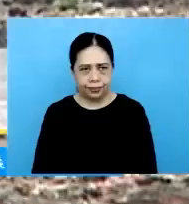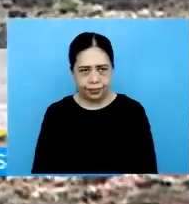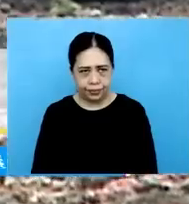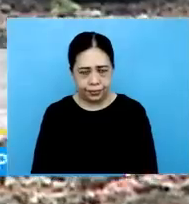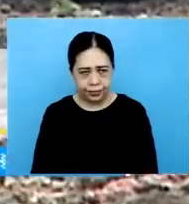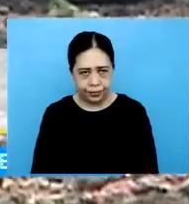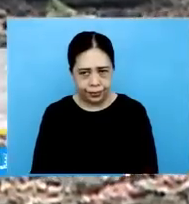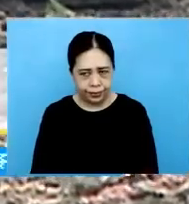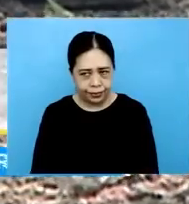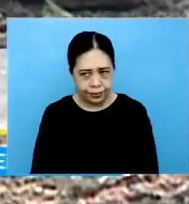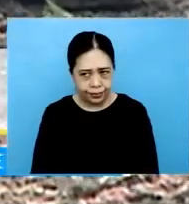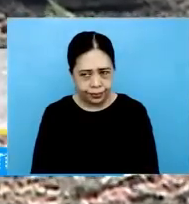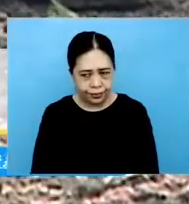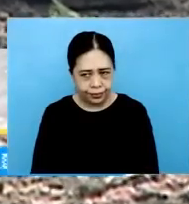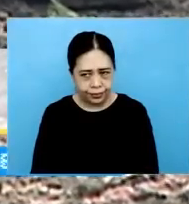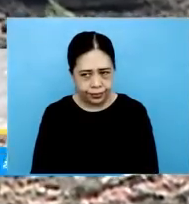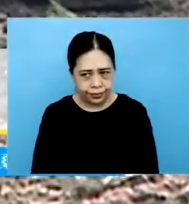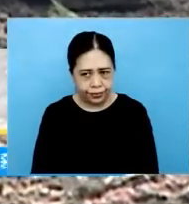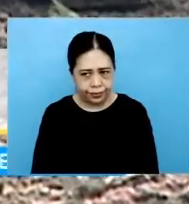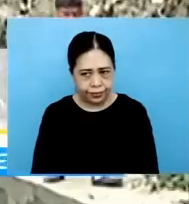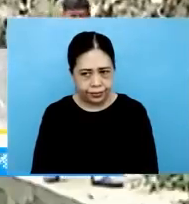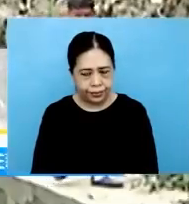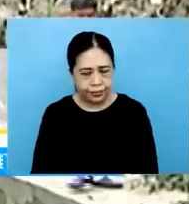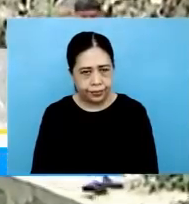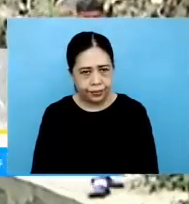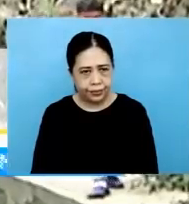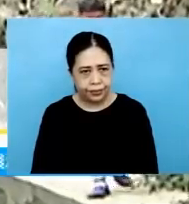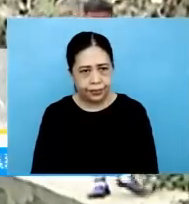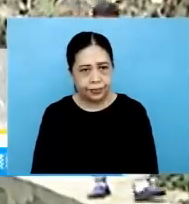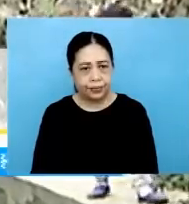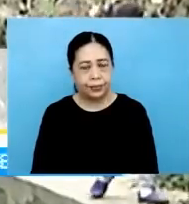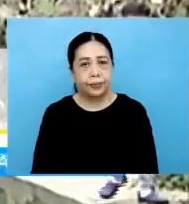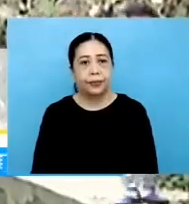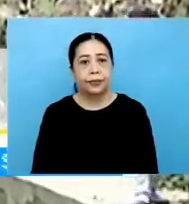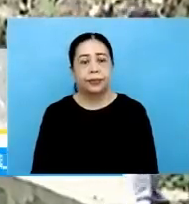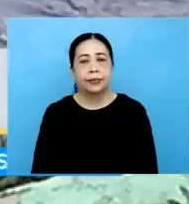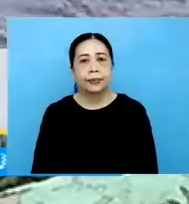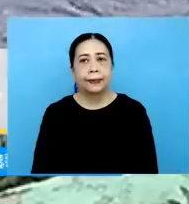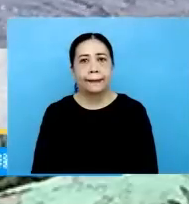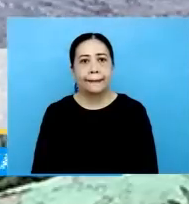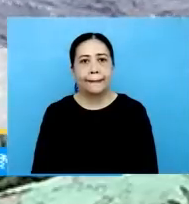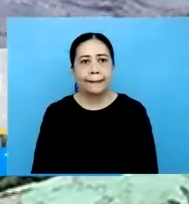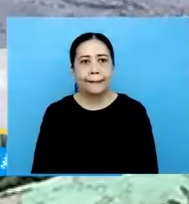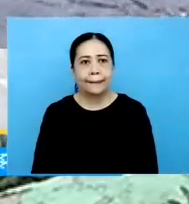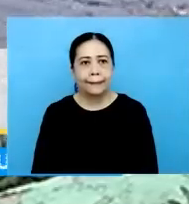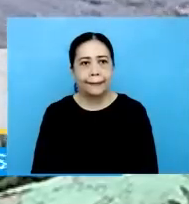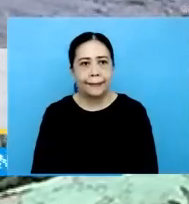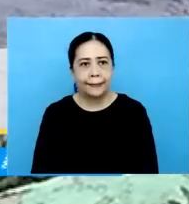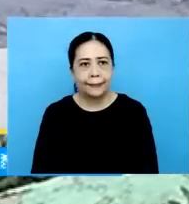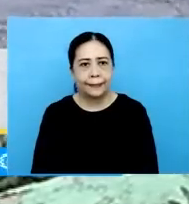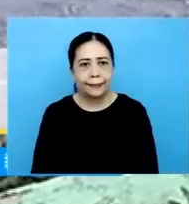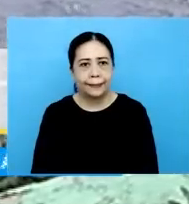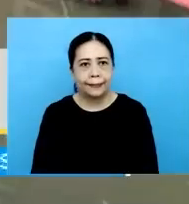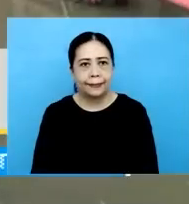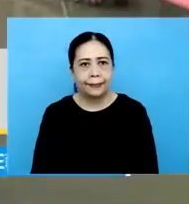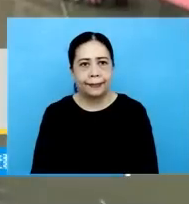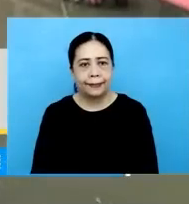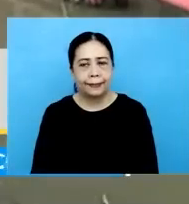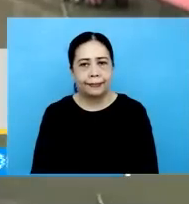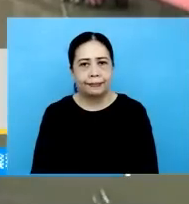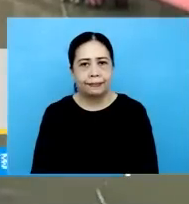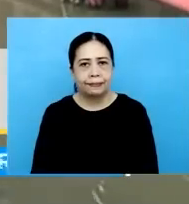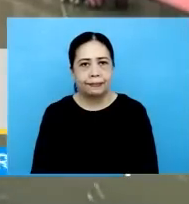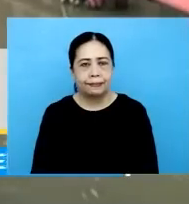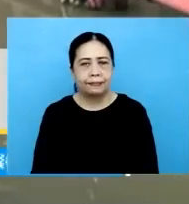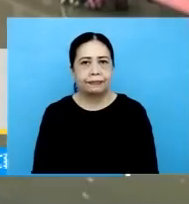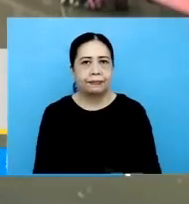Betty. Ipupwesto na ang mga yan sa mga lugar na madalas bahain sa Kamaynilaan, katulad ng Marikina, Quezon City at Camanava